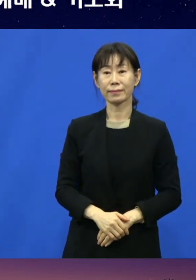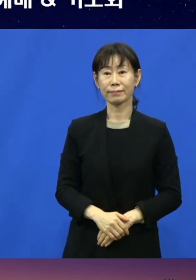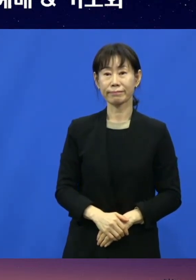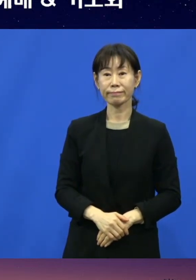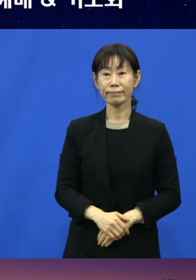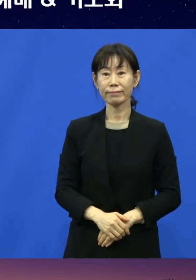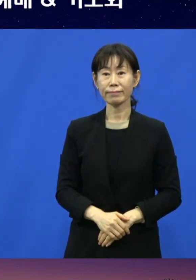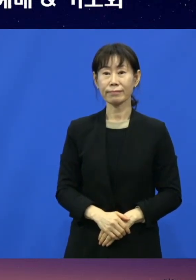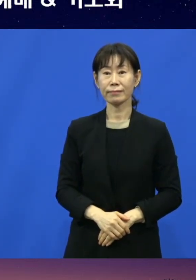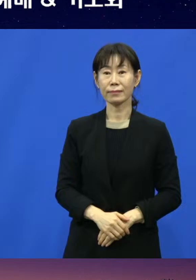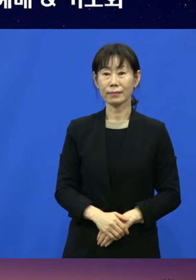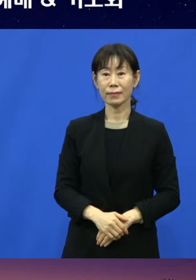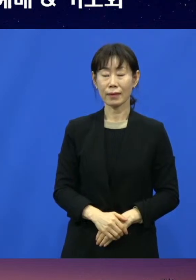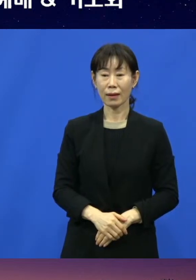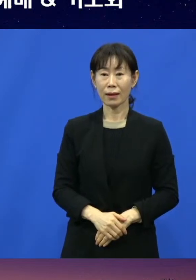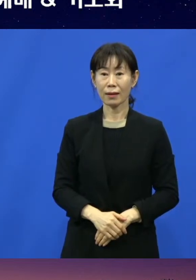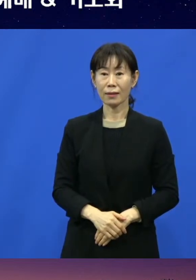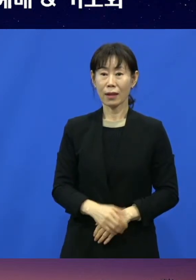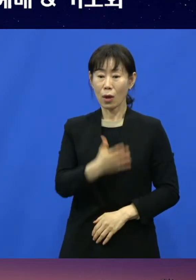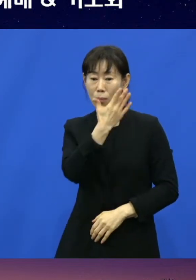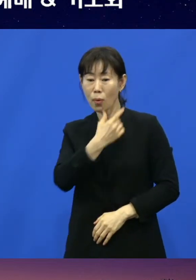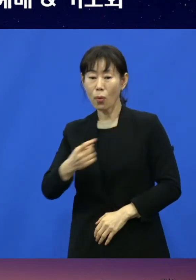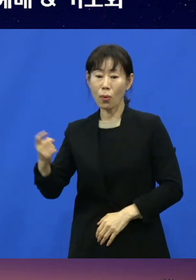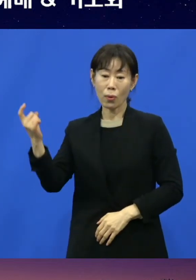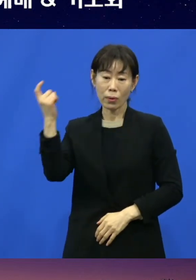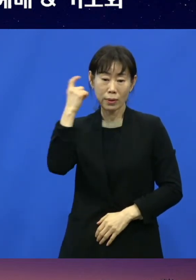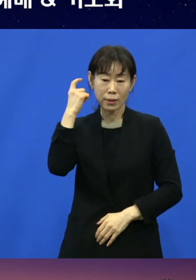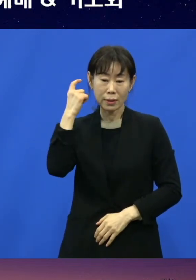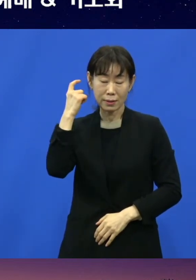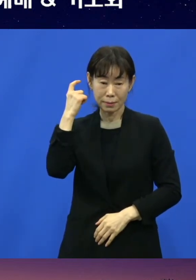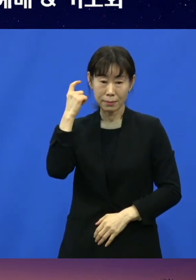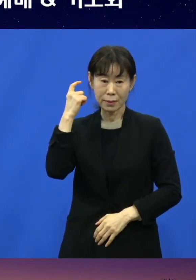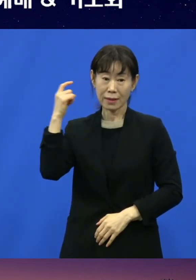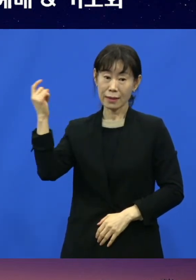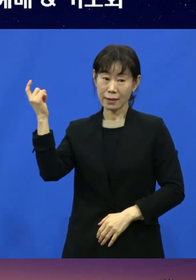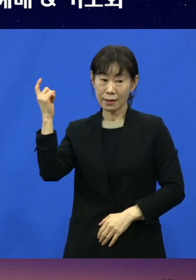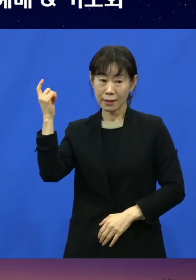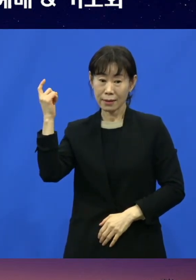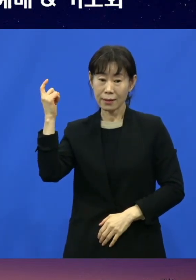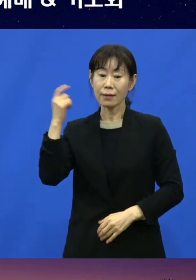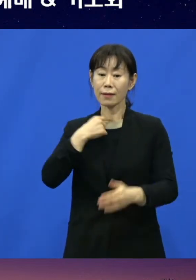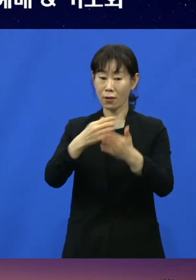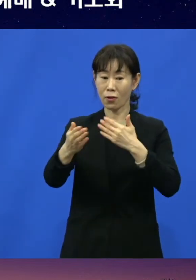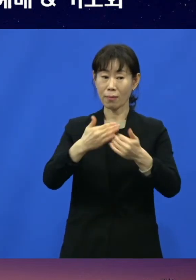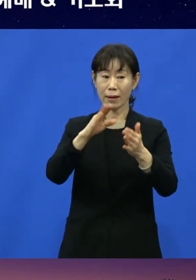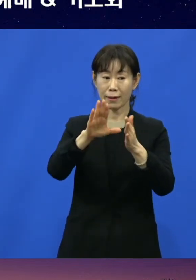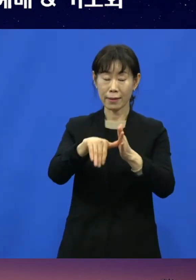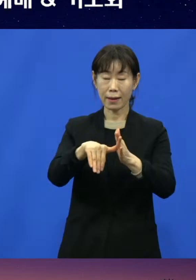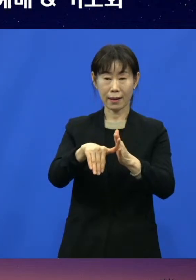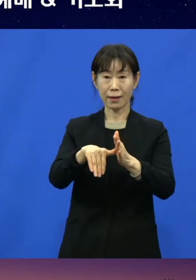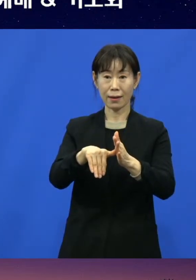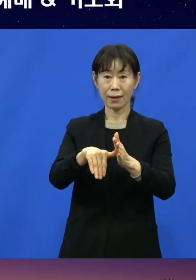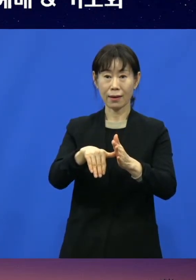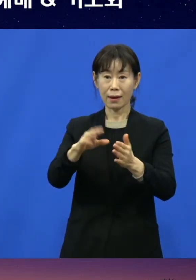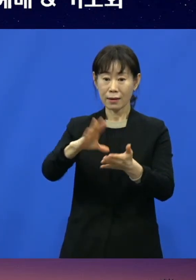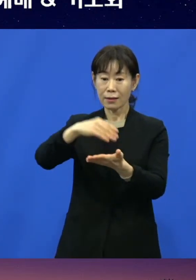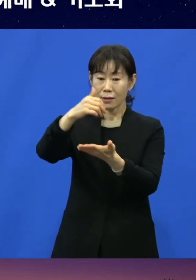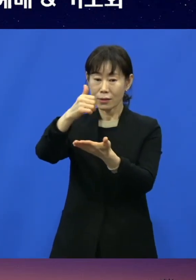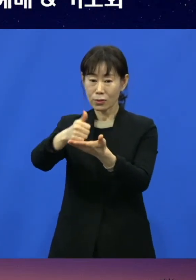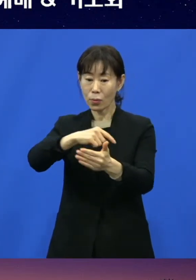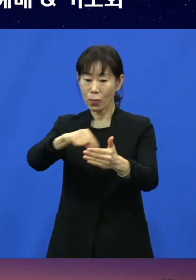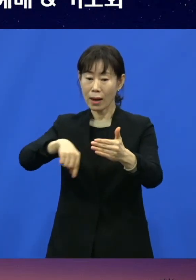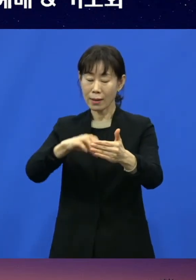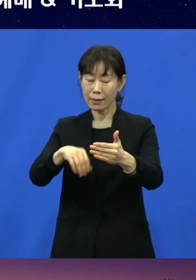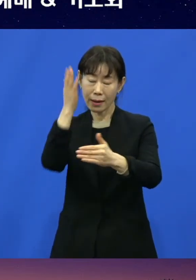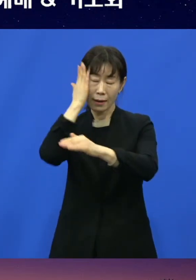그러니까 이 원초적인 복음을 들으면 그 앞에 우리의 모든 것이 무너지게 되고 그리스도 안에 감추어진 천국의 비밀을